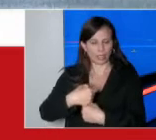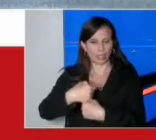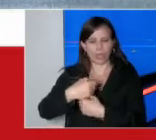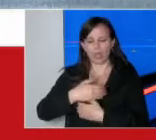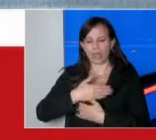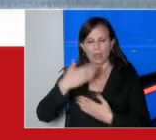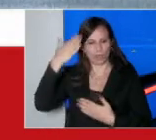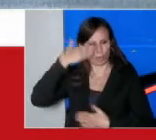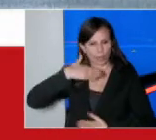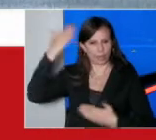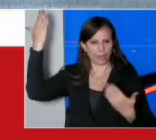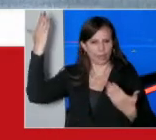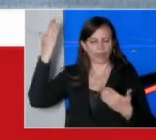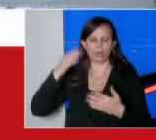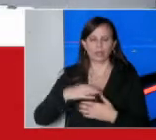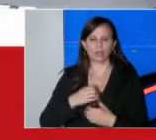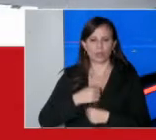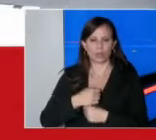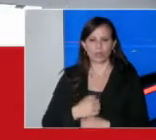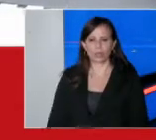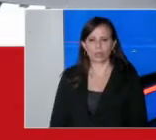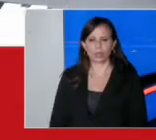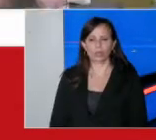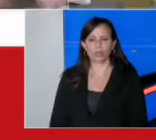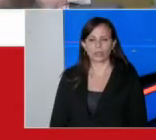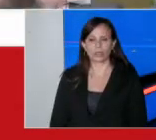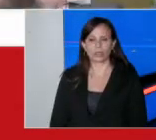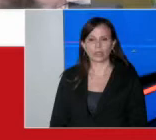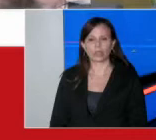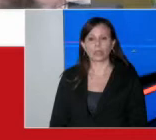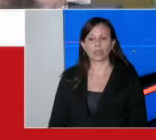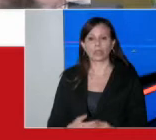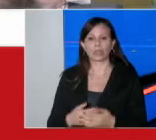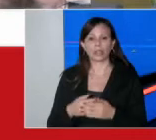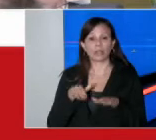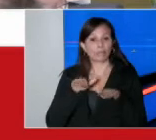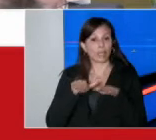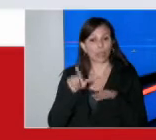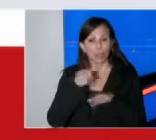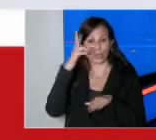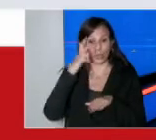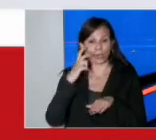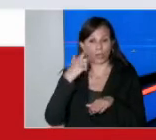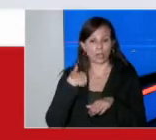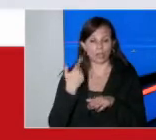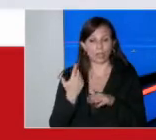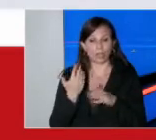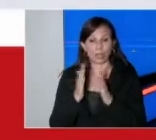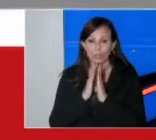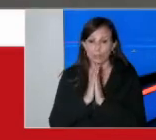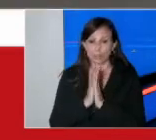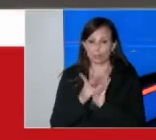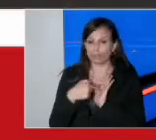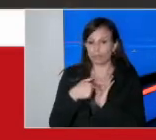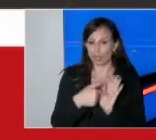הנציגה שלנו בהוליווד. בואו נראה. הגיע אלינו הבוקר גם ברכה לא צפויה, אז אני מבקש להראות את הברכה שנשלחה